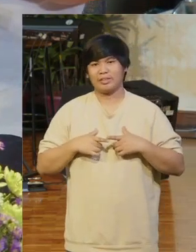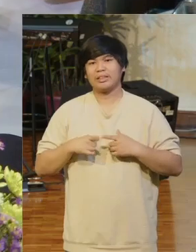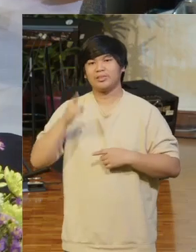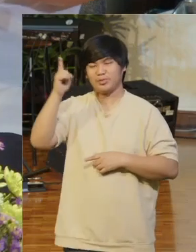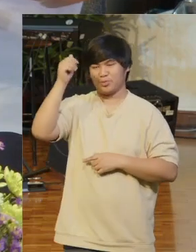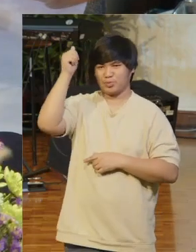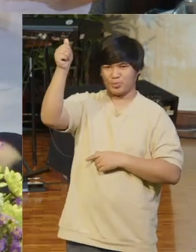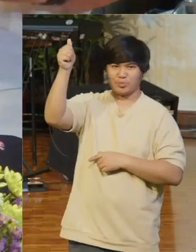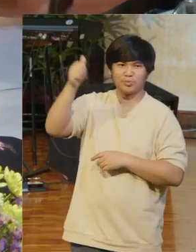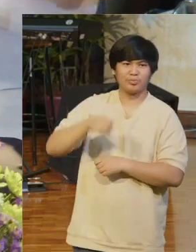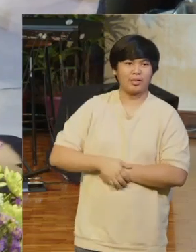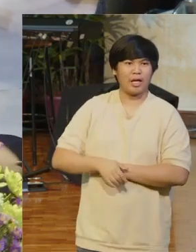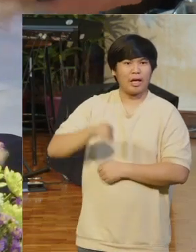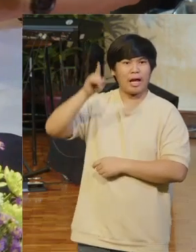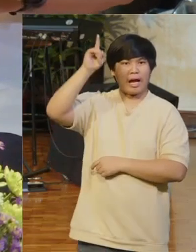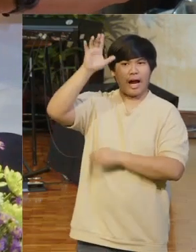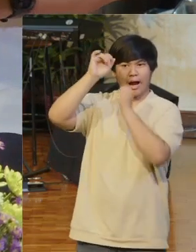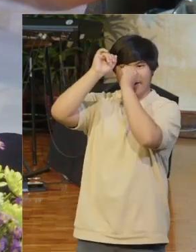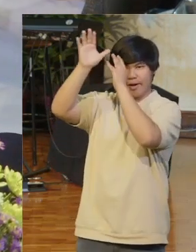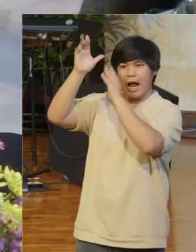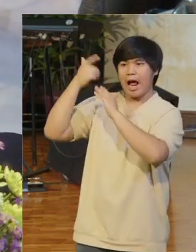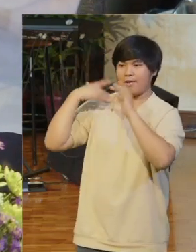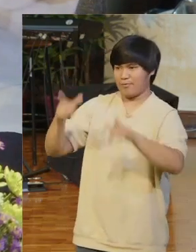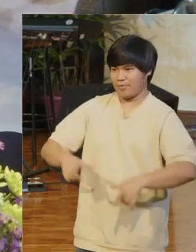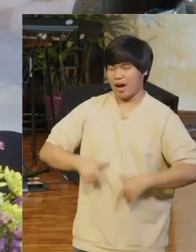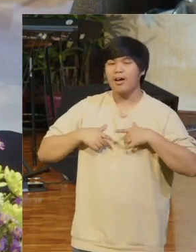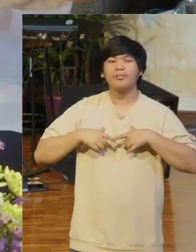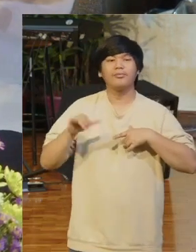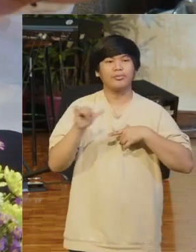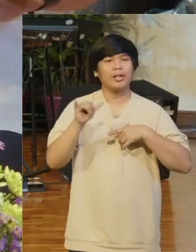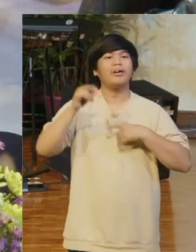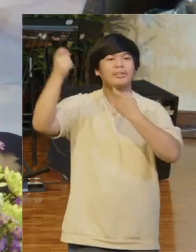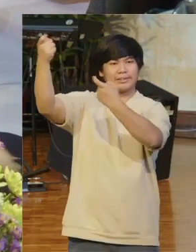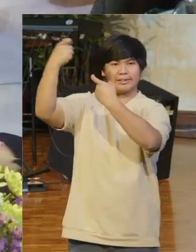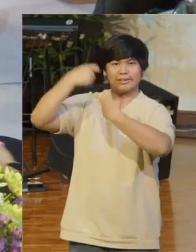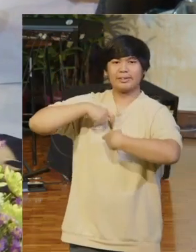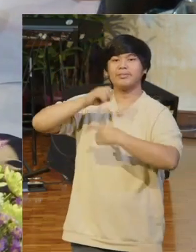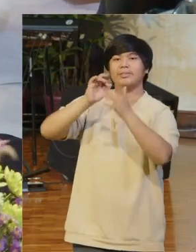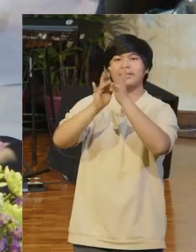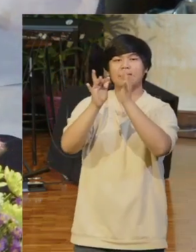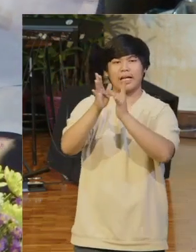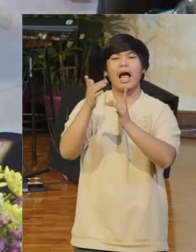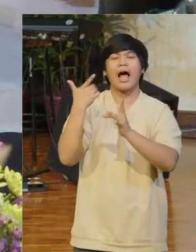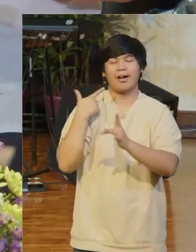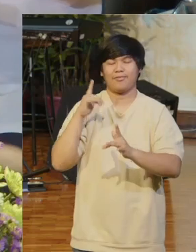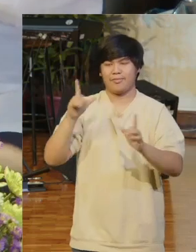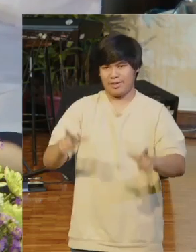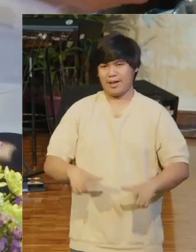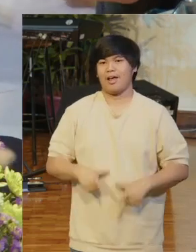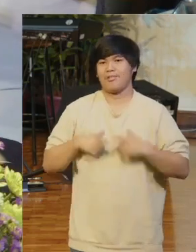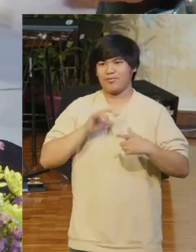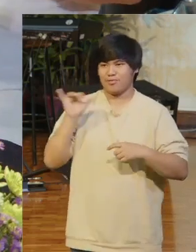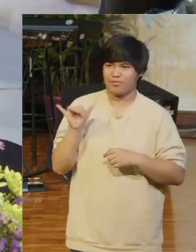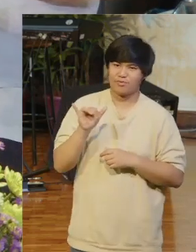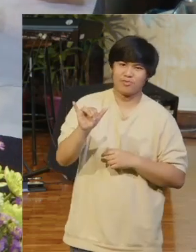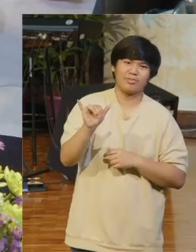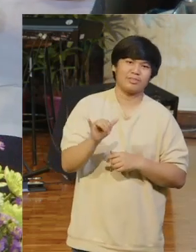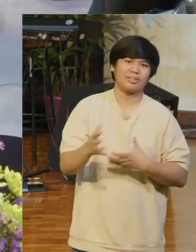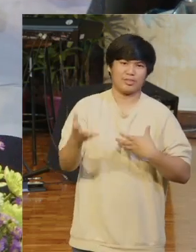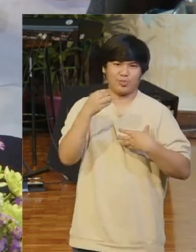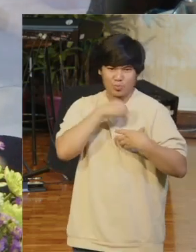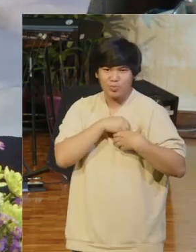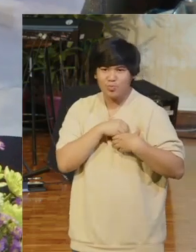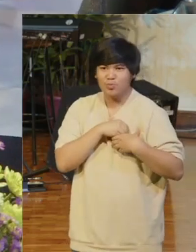Father has life in Himself, so He has granted the Son also to have life in